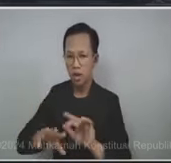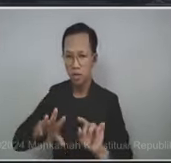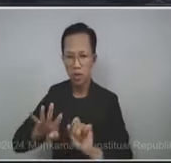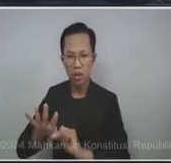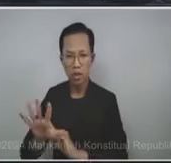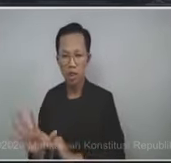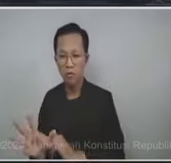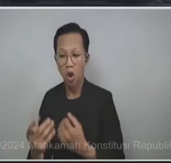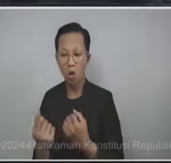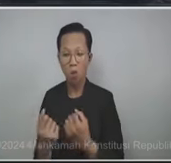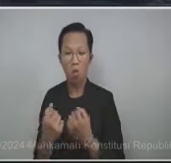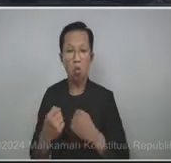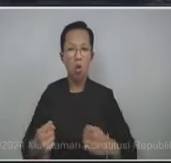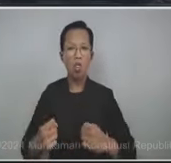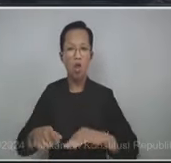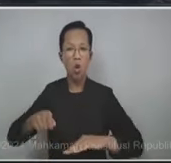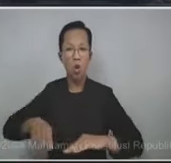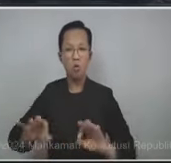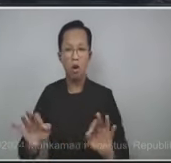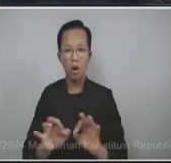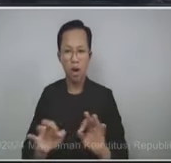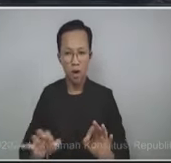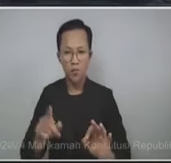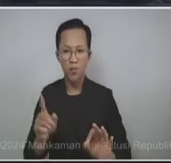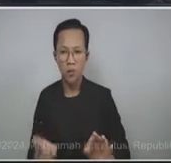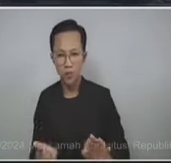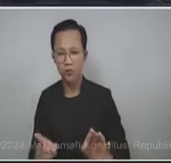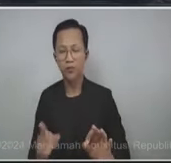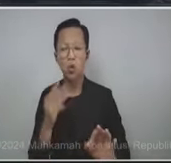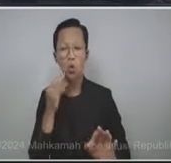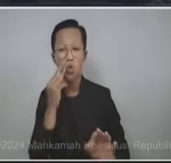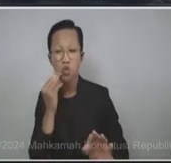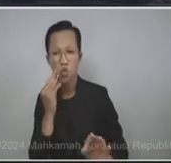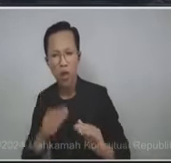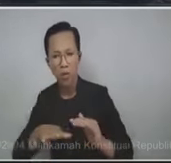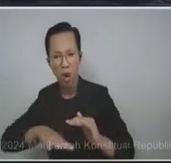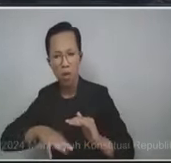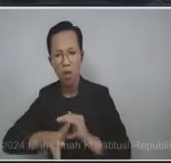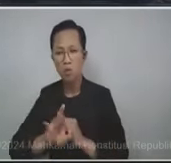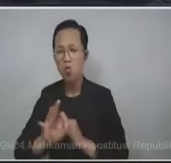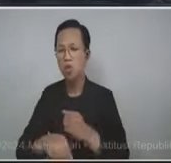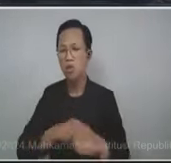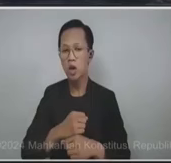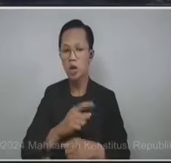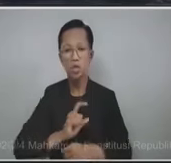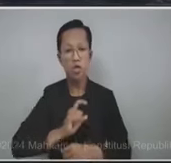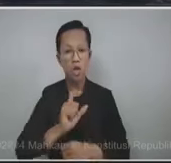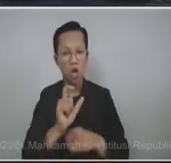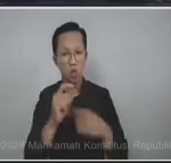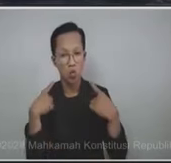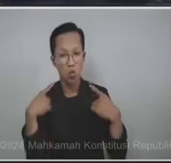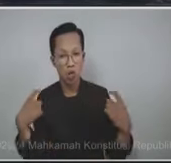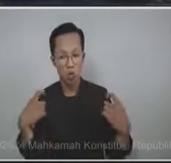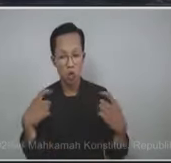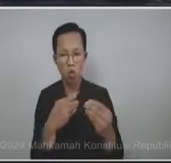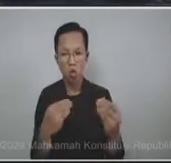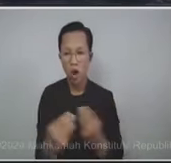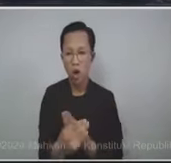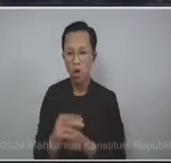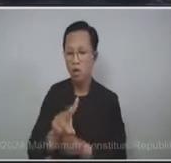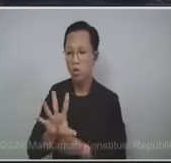sepanjang tidak dimaknai berusia paling rendah 30 tahun untuk calon gubernur dan wakil gubernur dan 25